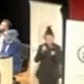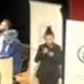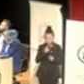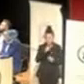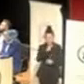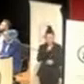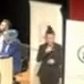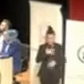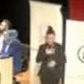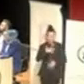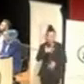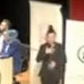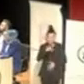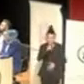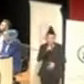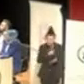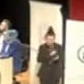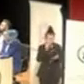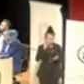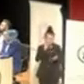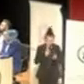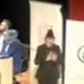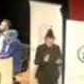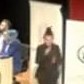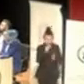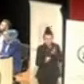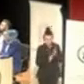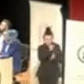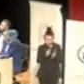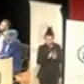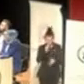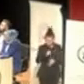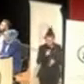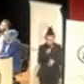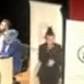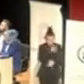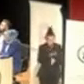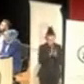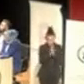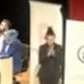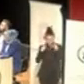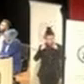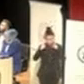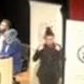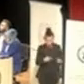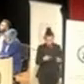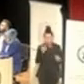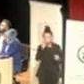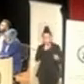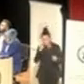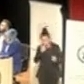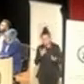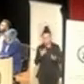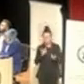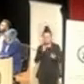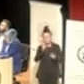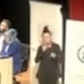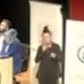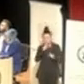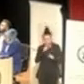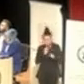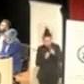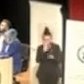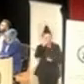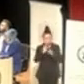seslerini temizlemekteyiz, format atmaktayız ve akabinde o kitaba göre müzik, efekt,